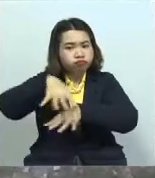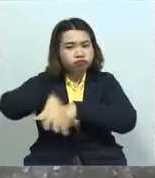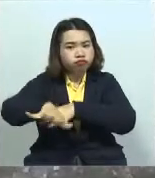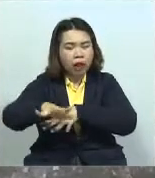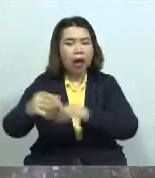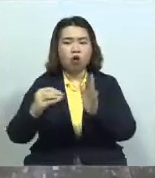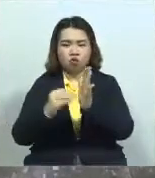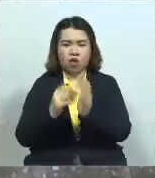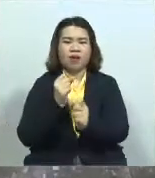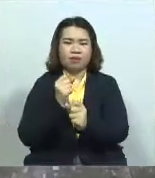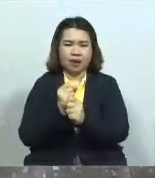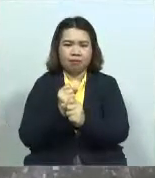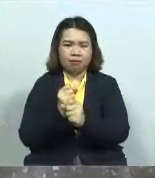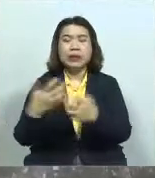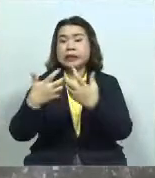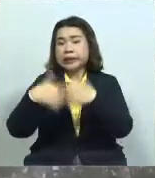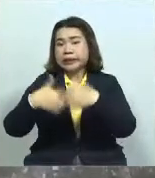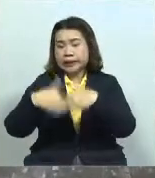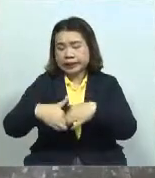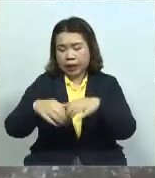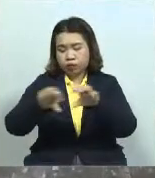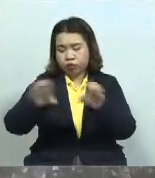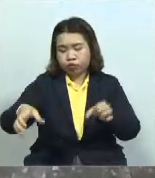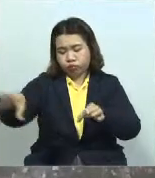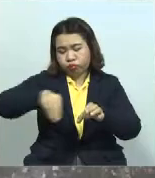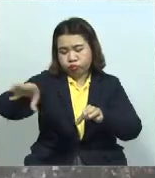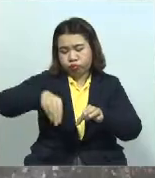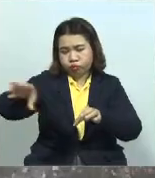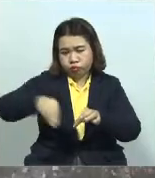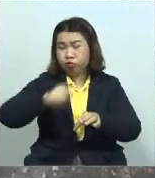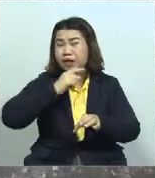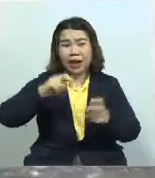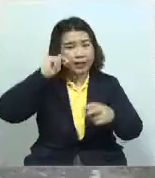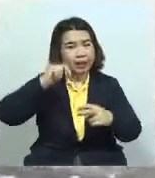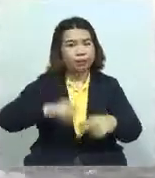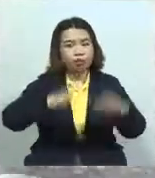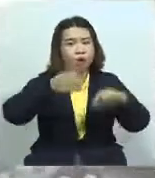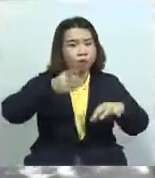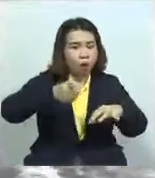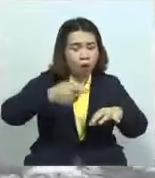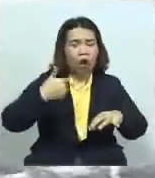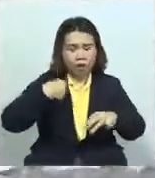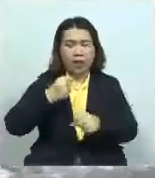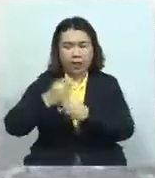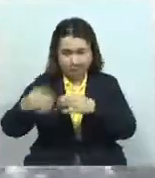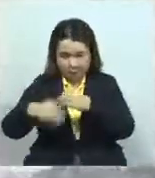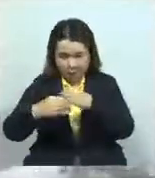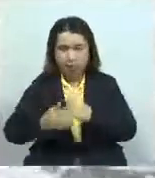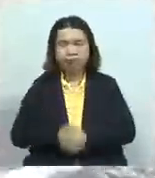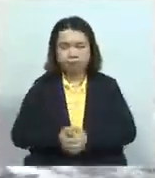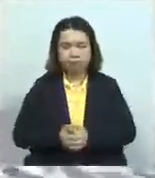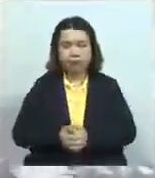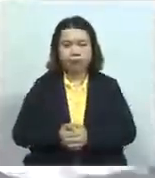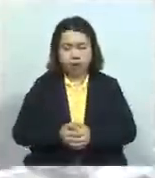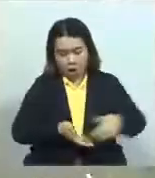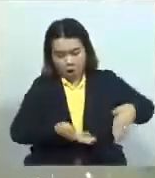ครได้มีการติดตั้งเครื่องสูบน้ำเพิ่มเติมตามจุดอ่อนน้ำท่วมและจุดเฝ้าระวังรวมถึงขุดลอก